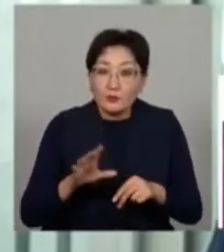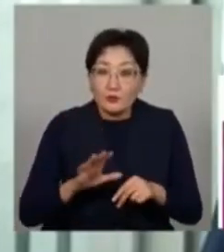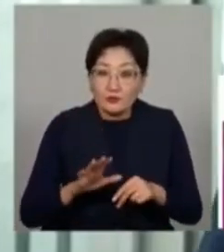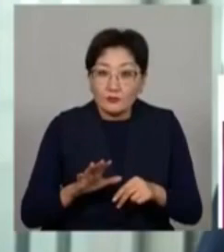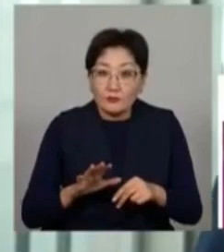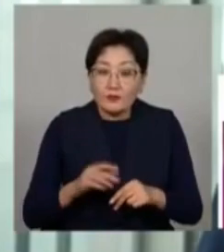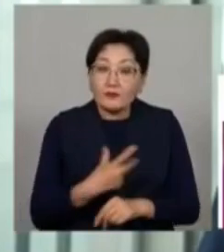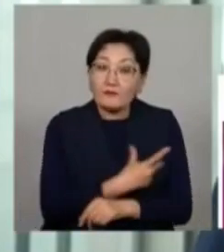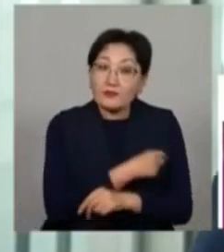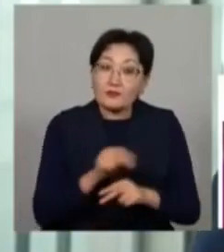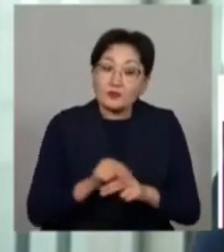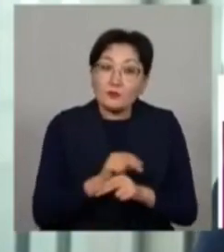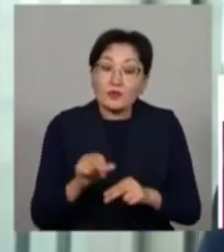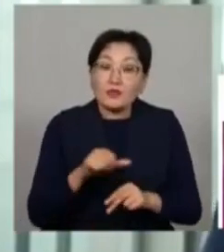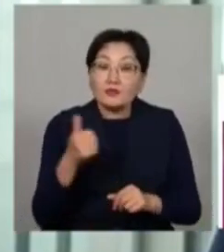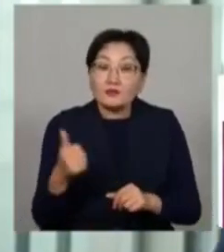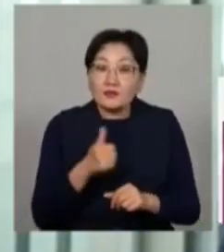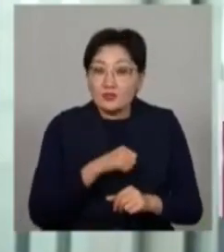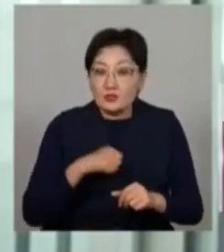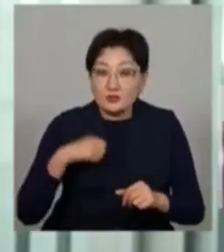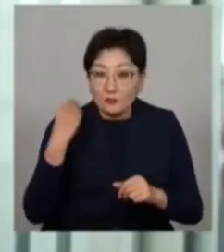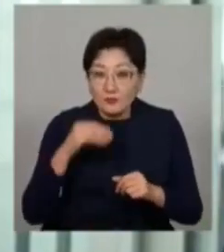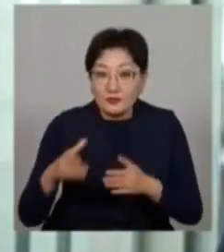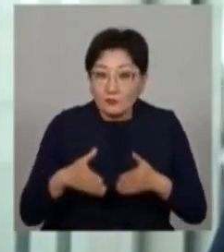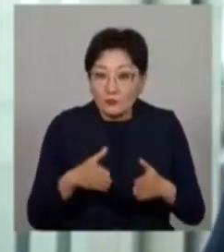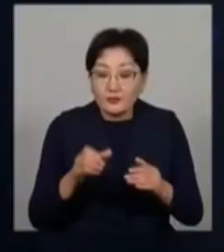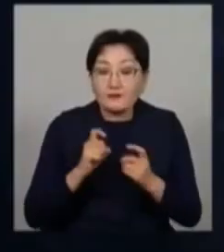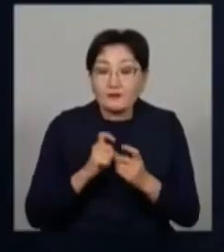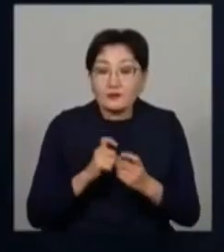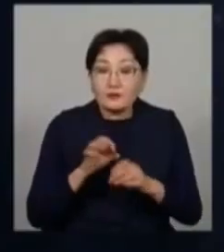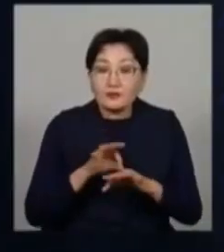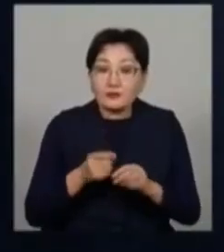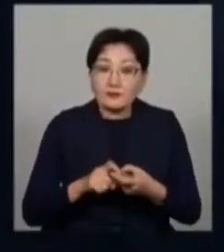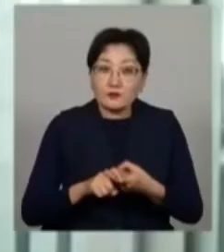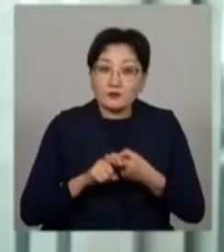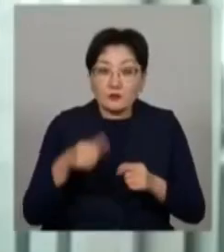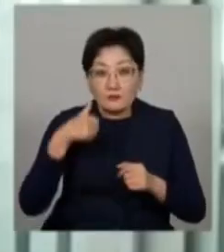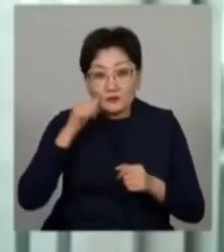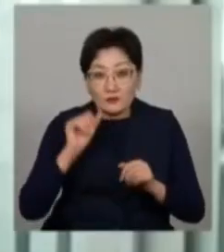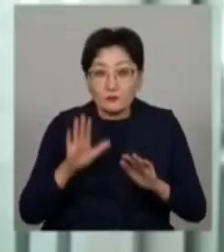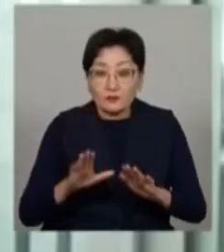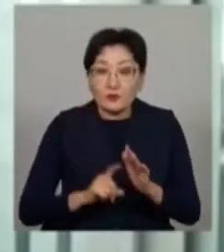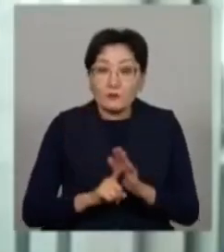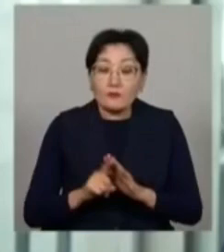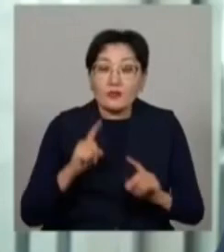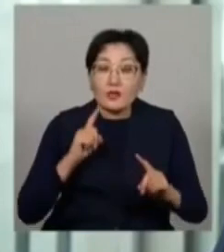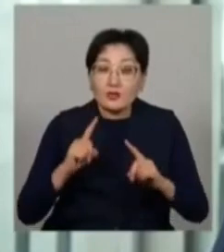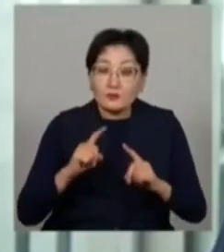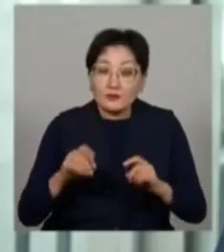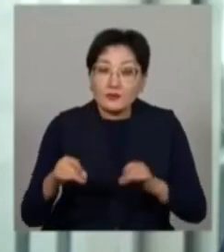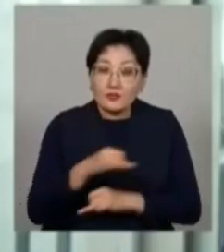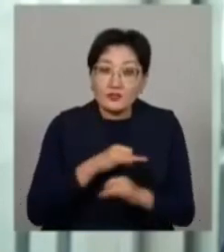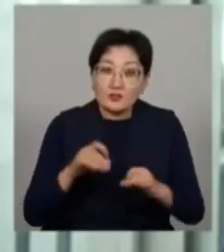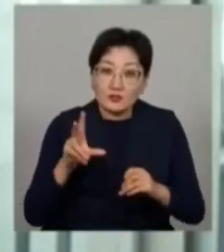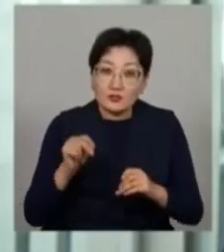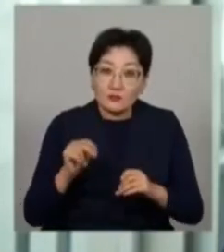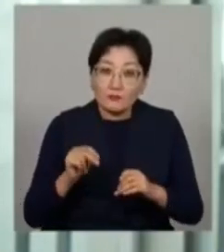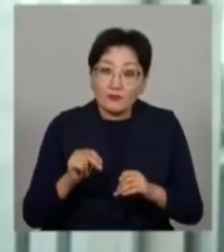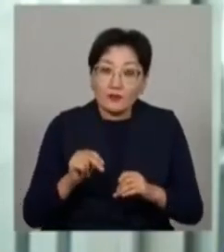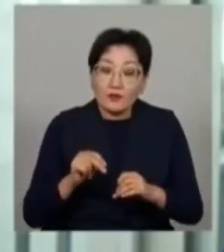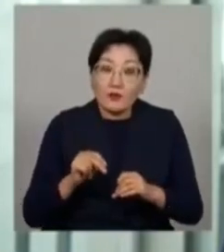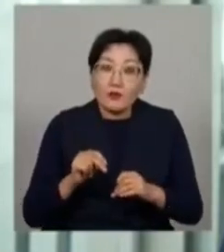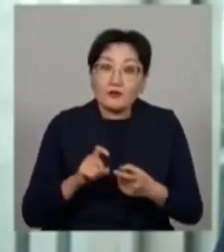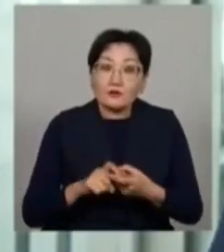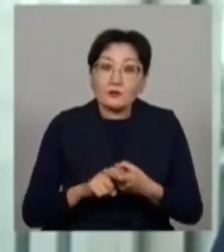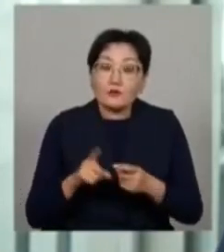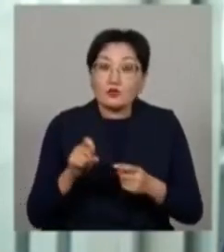потому что это один из самых эффективных путей для борьбы с коронавирусом. Вчера мы только на деловом совете обсуждали число вакцин. Это будет